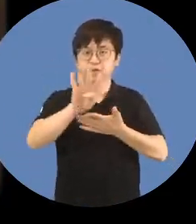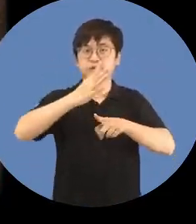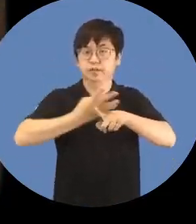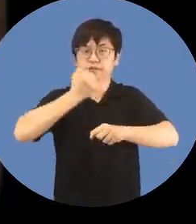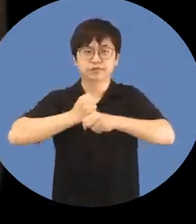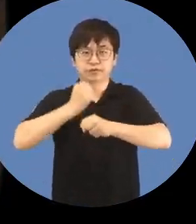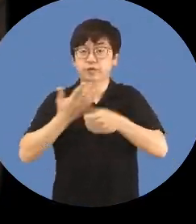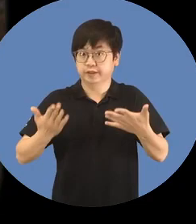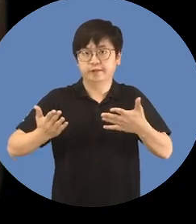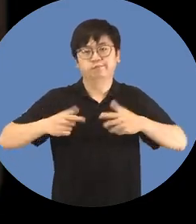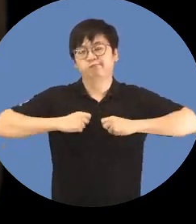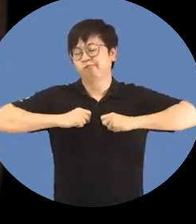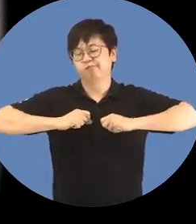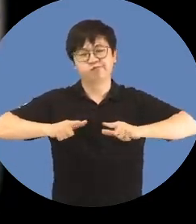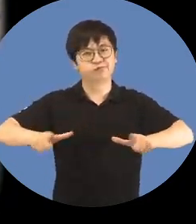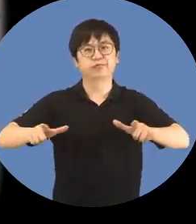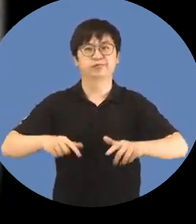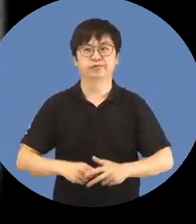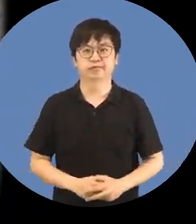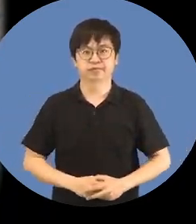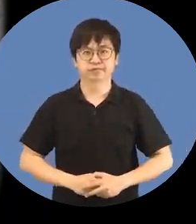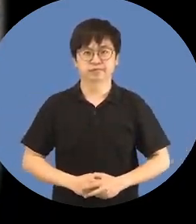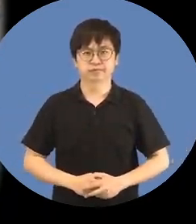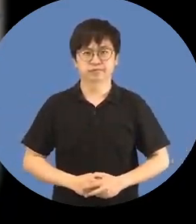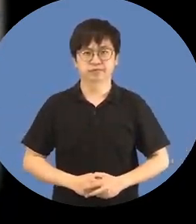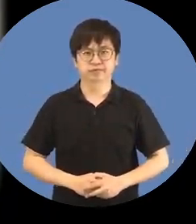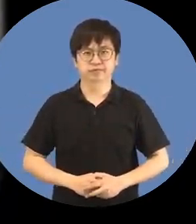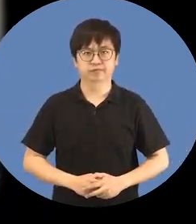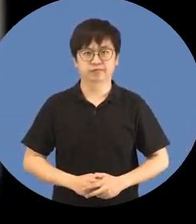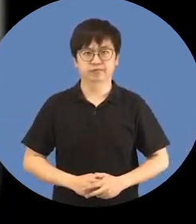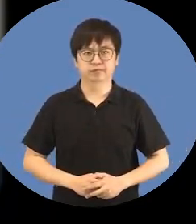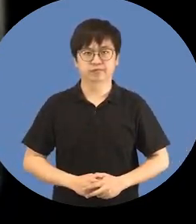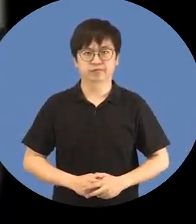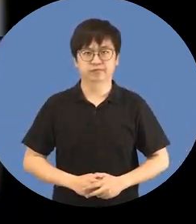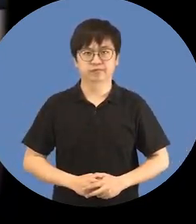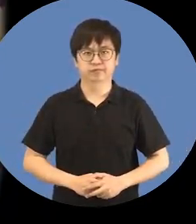的工作，現已全部完成起草基本法的任務。